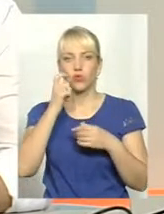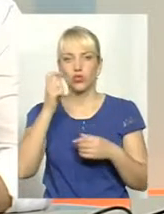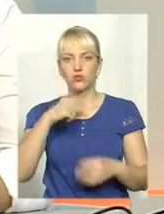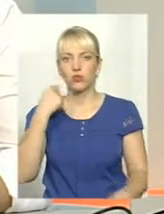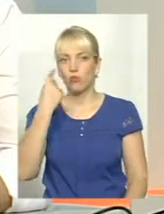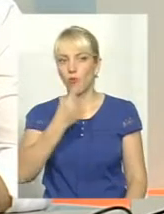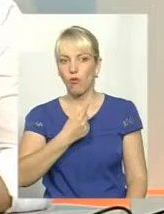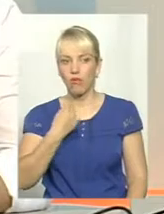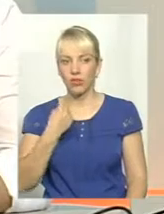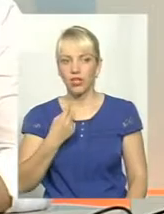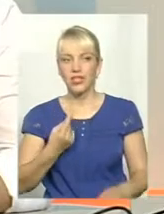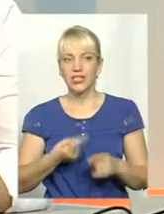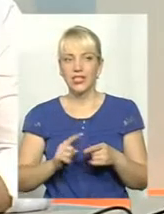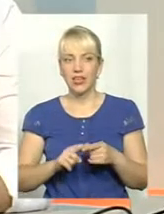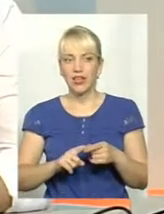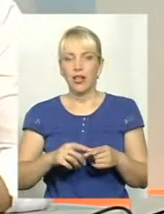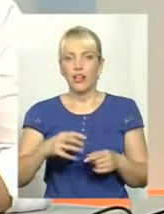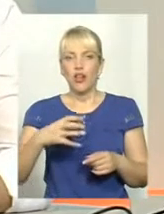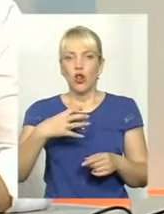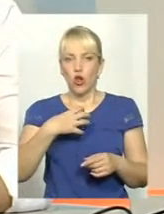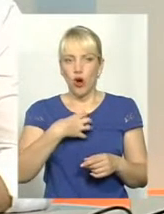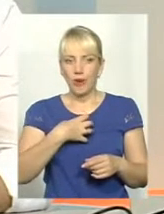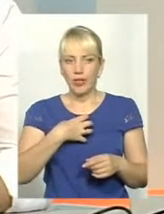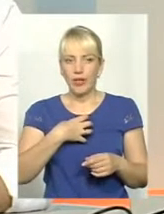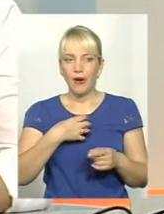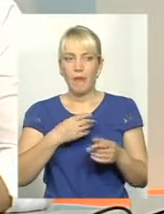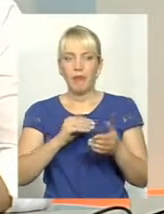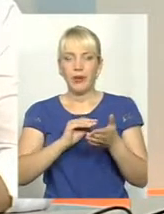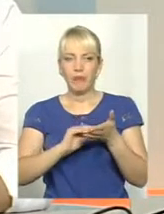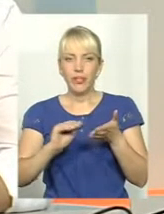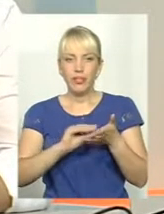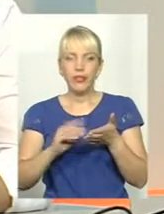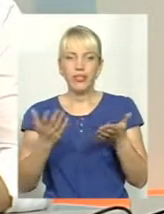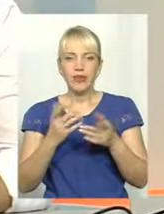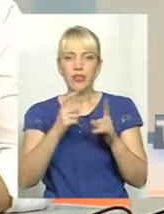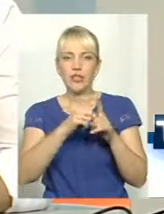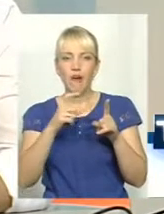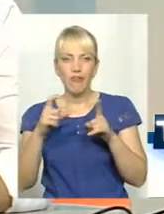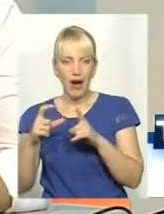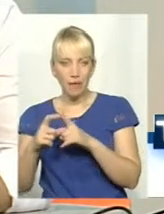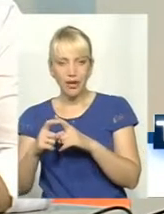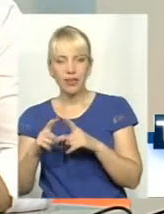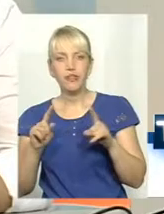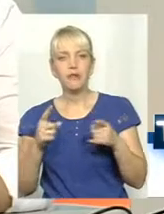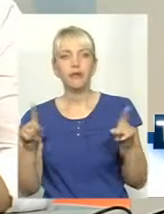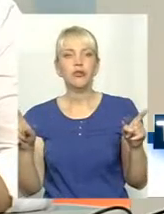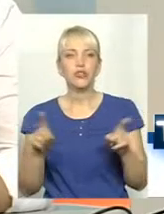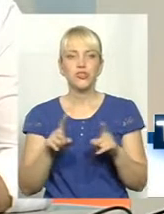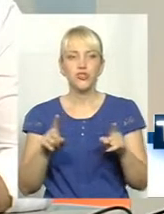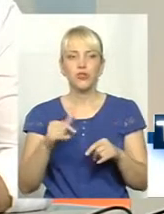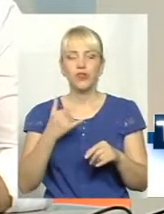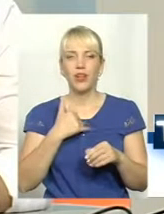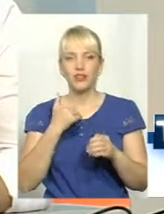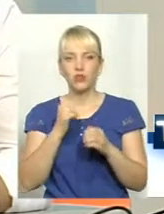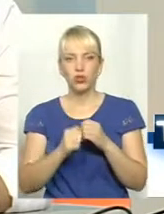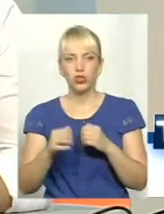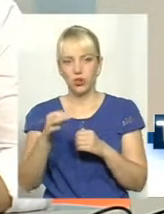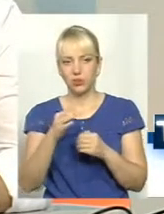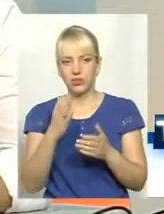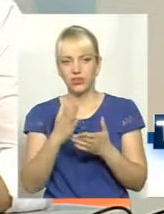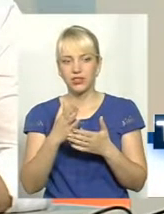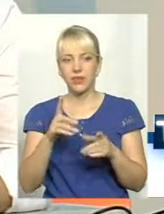ось, це з Хмельниччини. Ну, я думаю, що у всіх брендів, які на сьогоднішній день, наприклад, є в Україні,